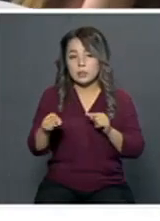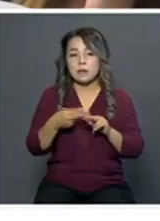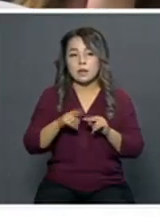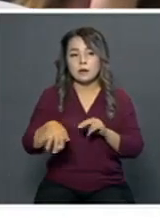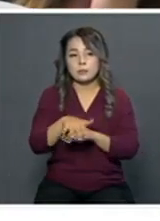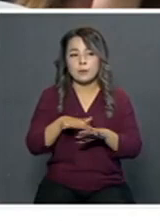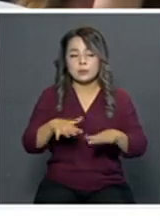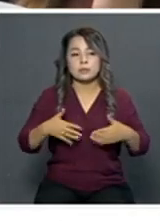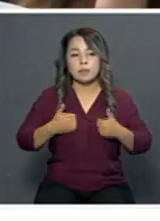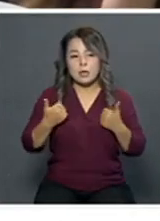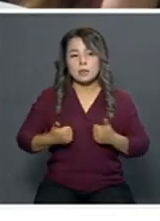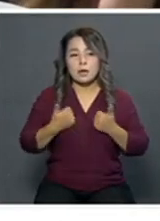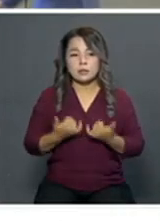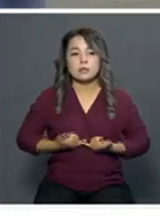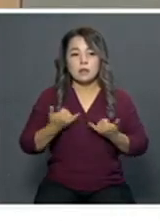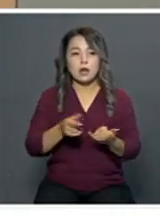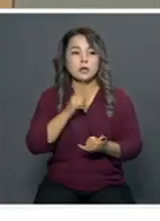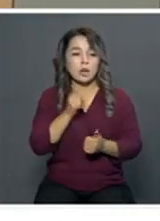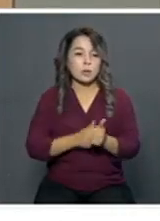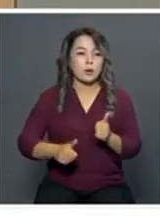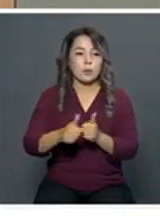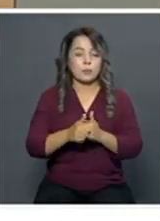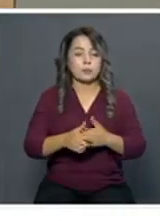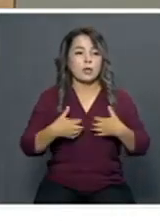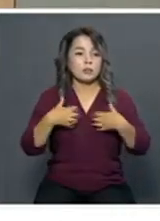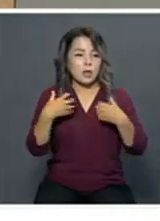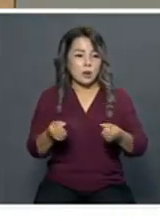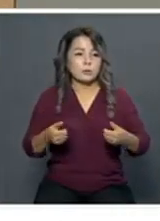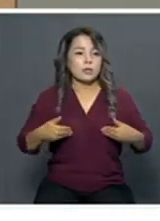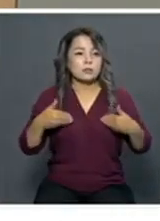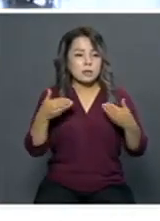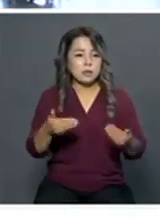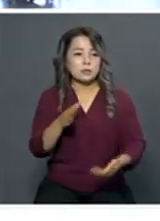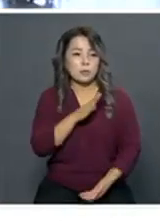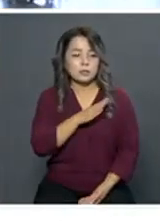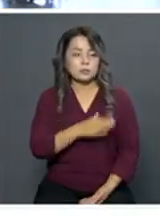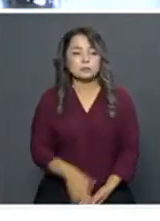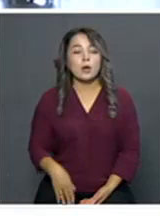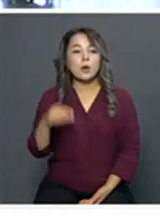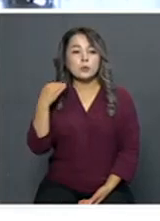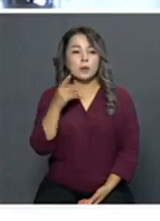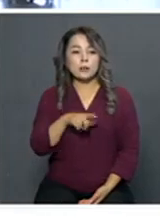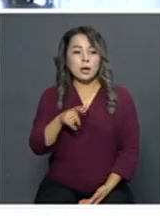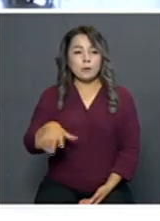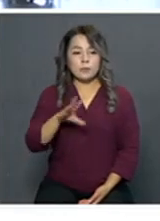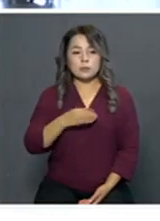еленіп, елбасының алғысына ие болған жастар ұлт көшбасшысына амандық саулық тіледі. Тұтас Түркістан жұртшылығы